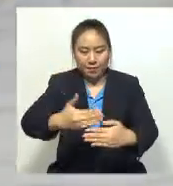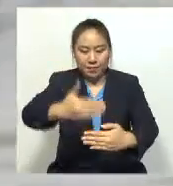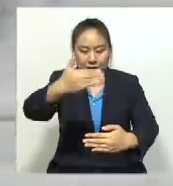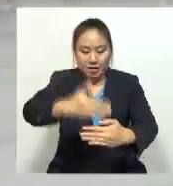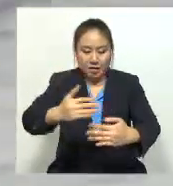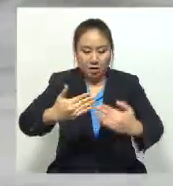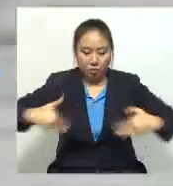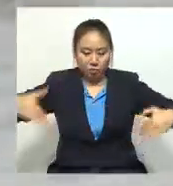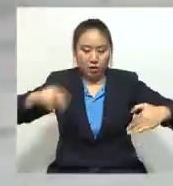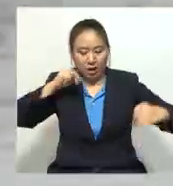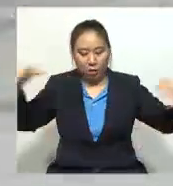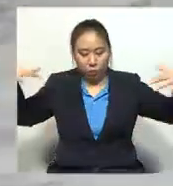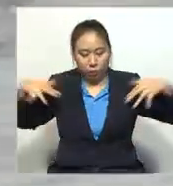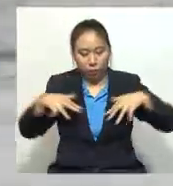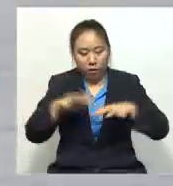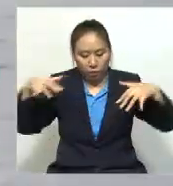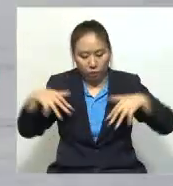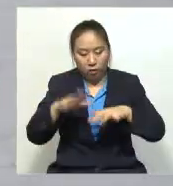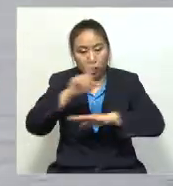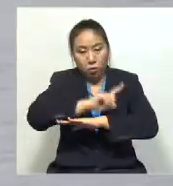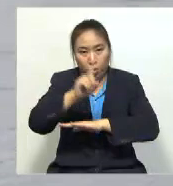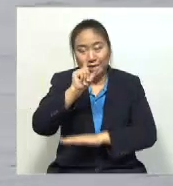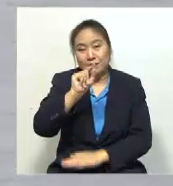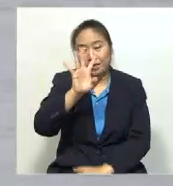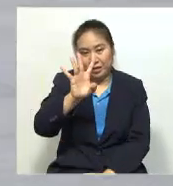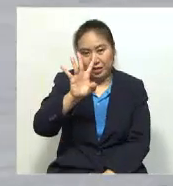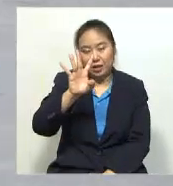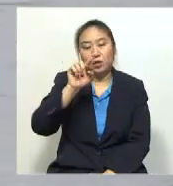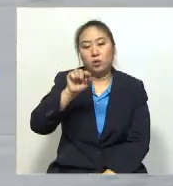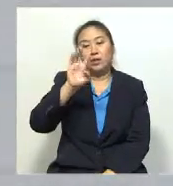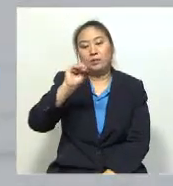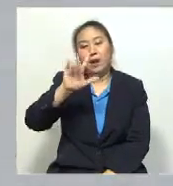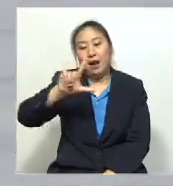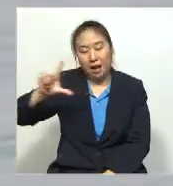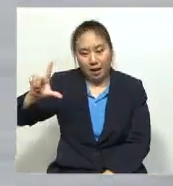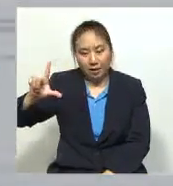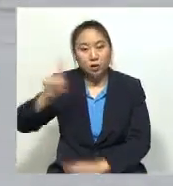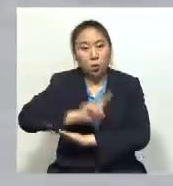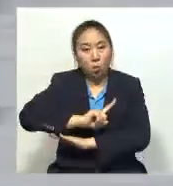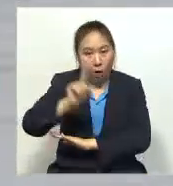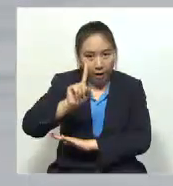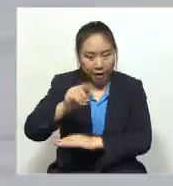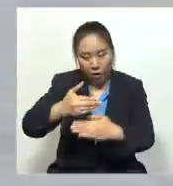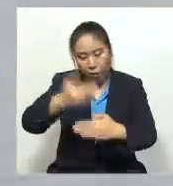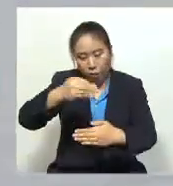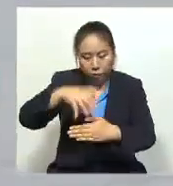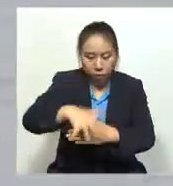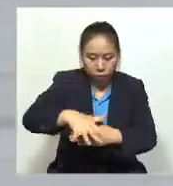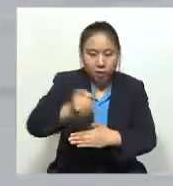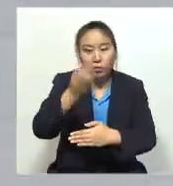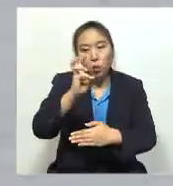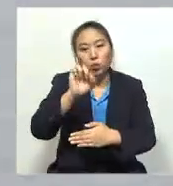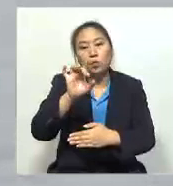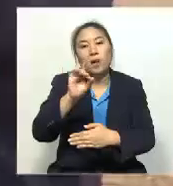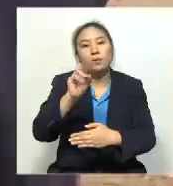าณ 24.45 ล้านลูกบาศก์เมตรต่อวันและสามารถระบายออกได้ 16.82 ล้านลูกบาศก์เมตรต่อวัน